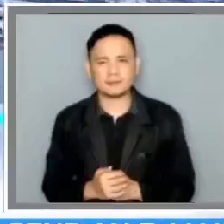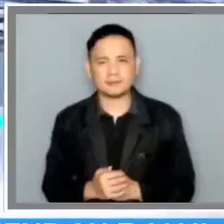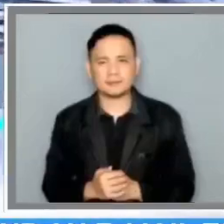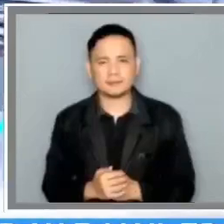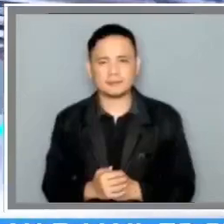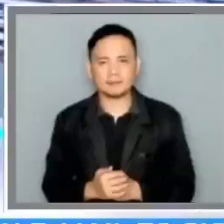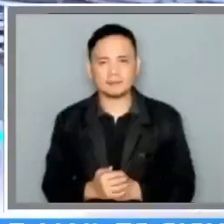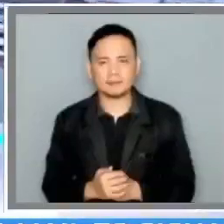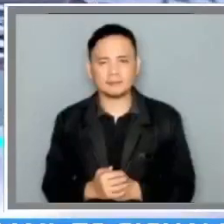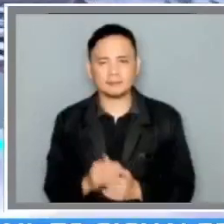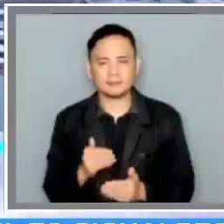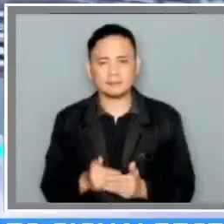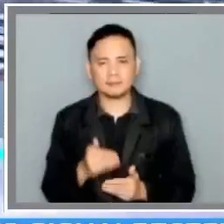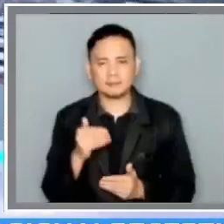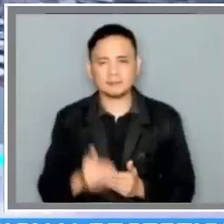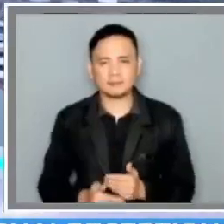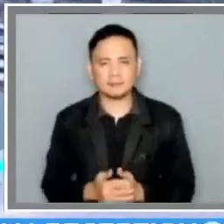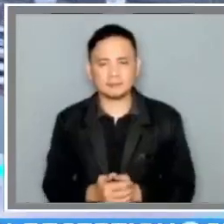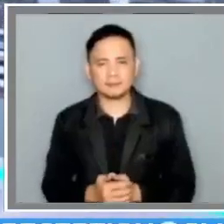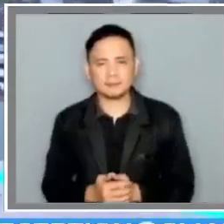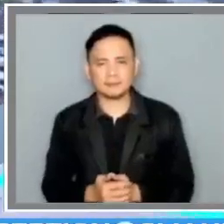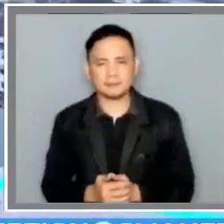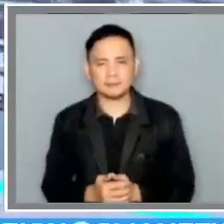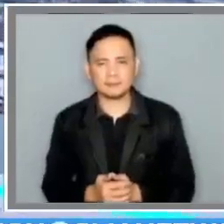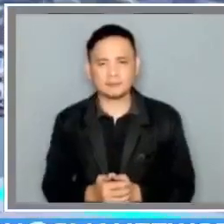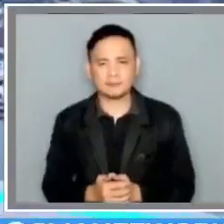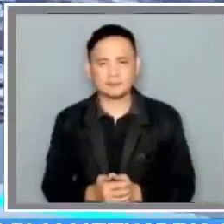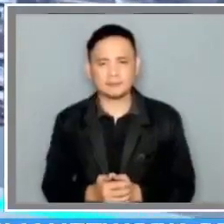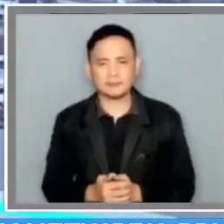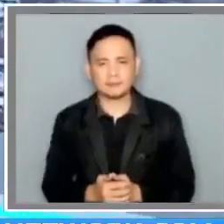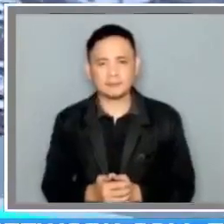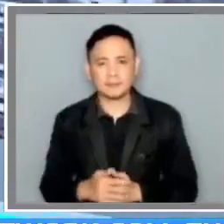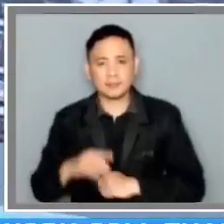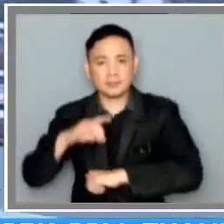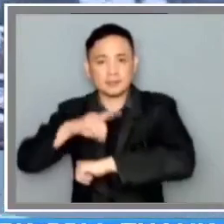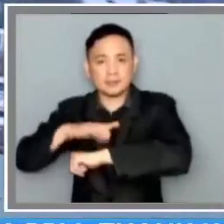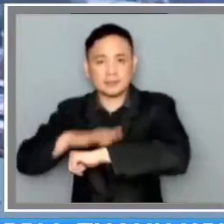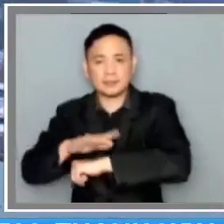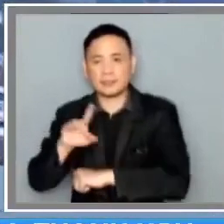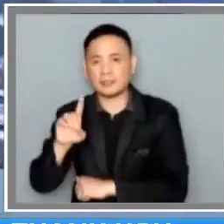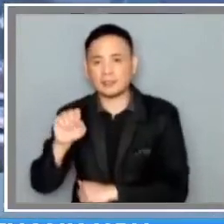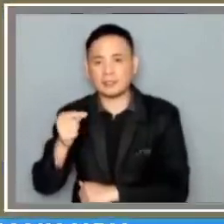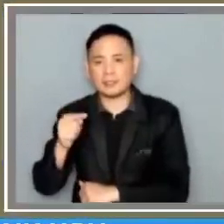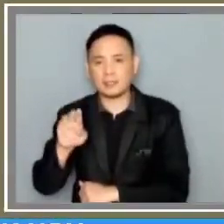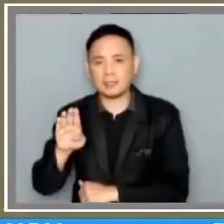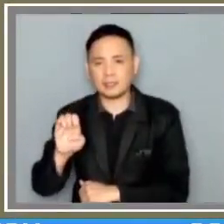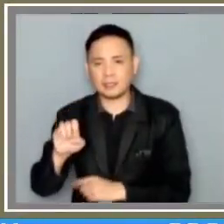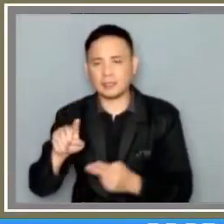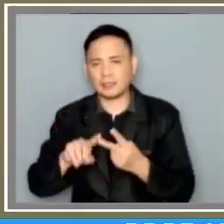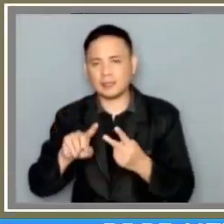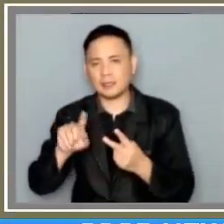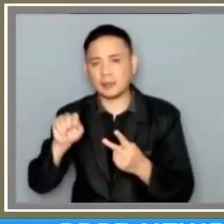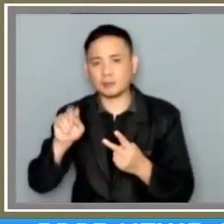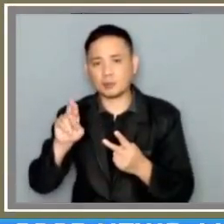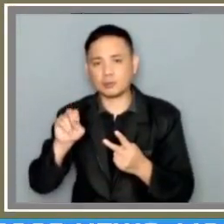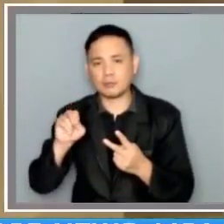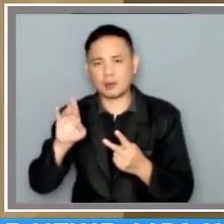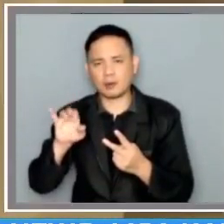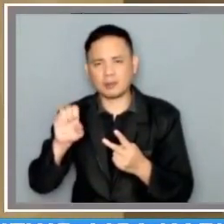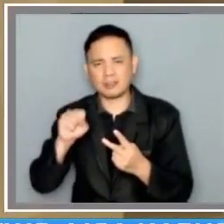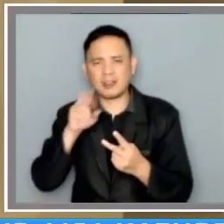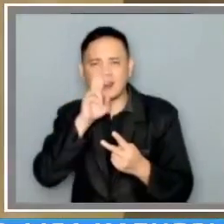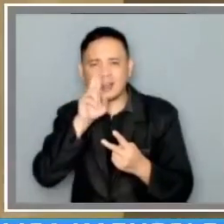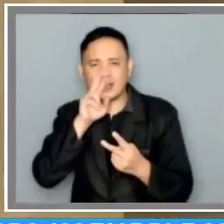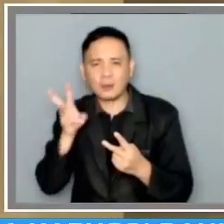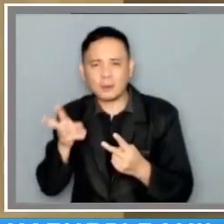May paalala sa mga PhilHealth member ngayong tumataas ang kaso ng dengue at leptospirosis. Sabi ng PhilHealth, may 10,000 pesos na